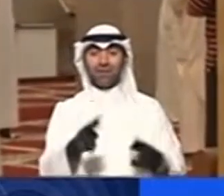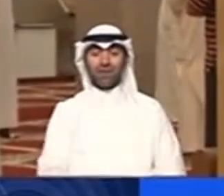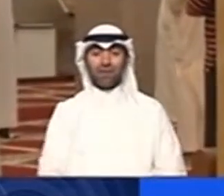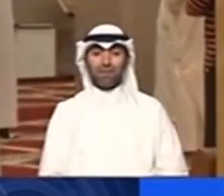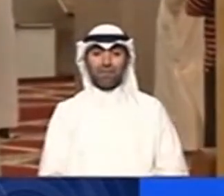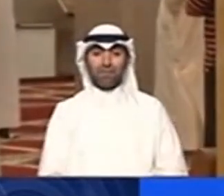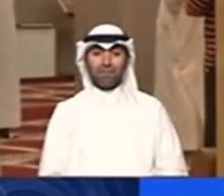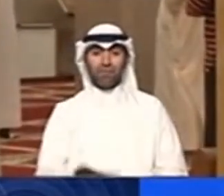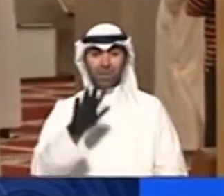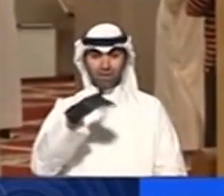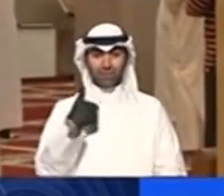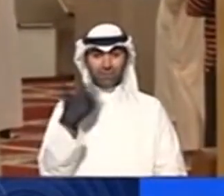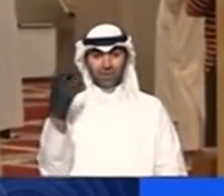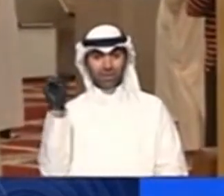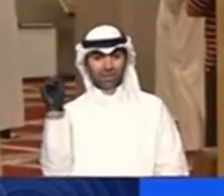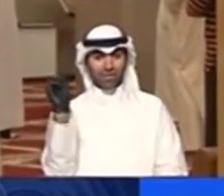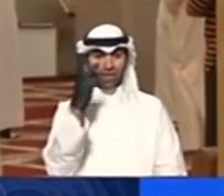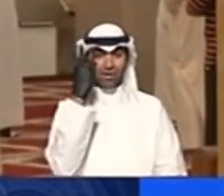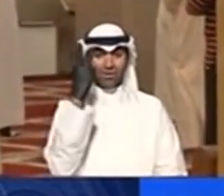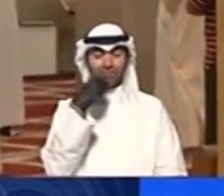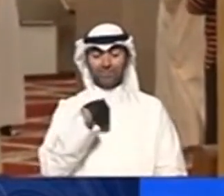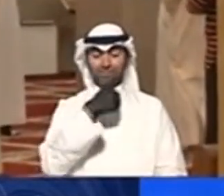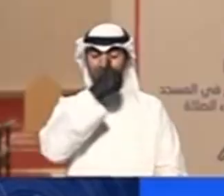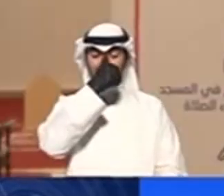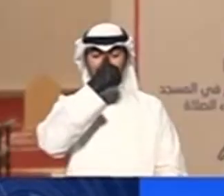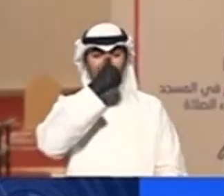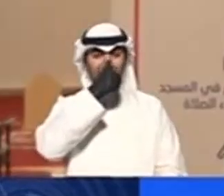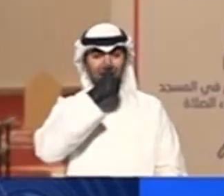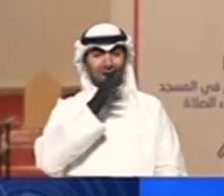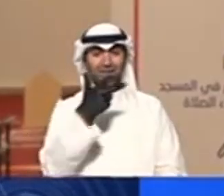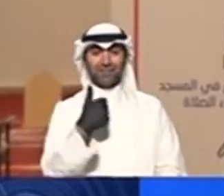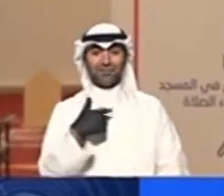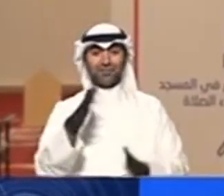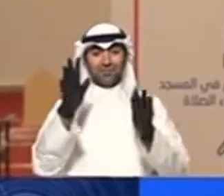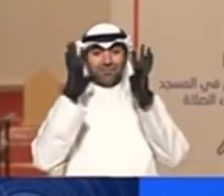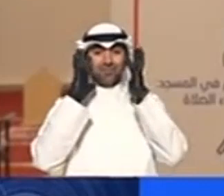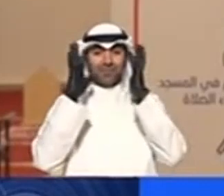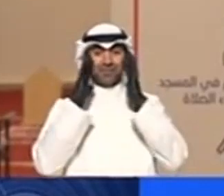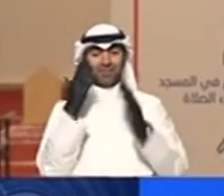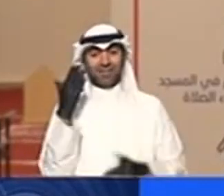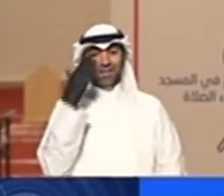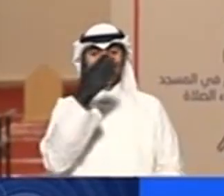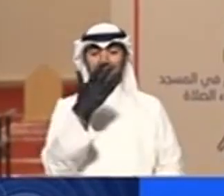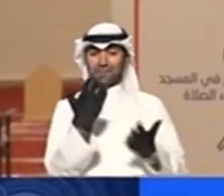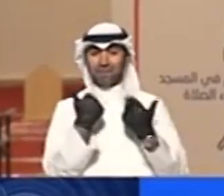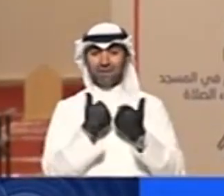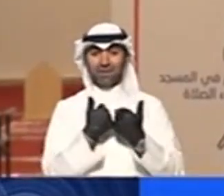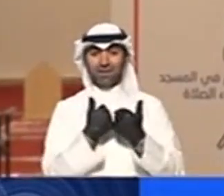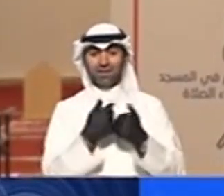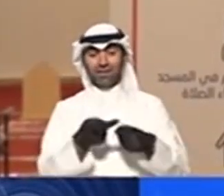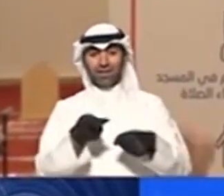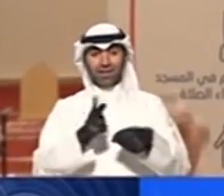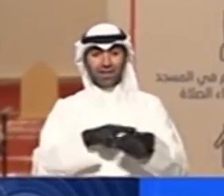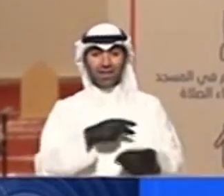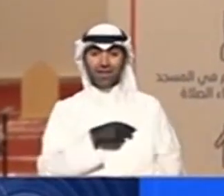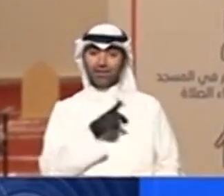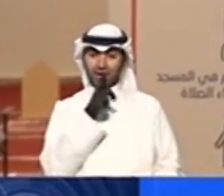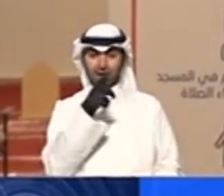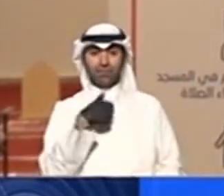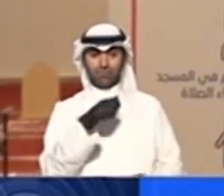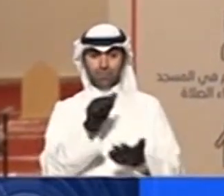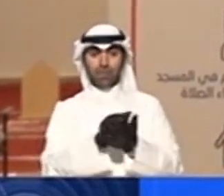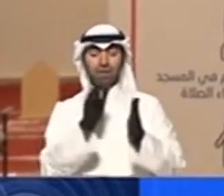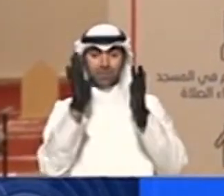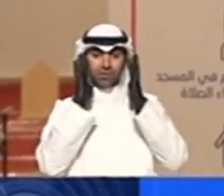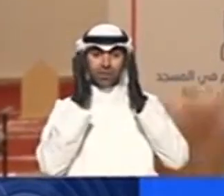بعد فقدان 3 أشهر يصلي بالبيت. الحمد لله أن فقدنا كلمة صلوا في رحالكم، هذه فعلا كانت